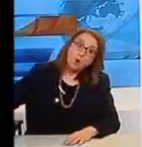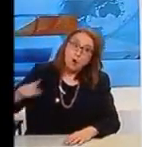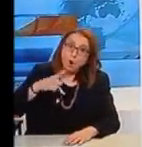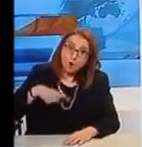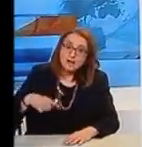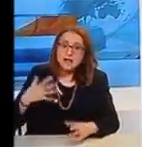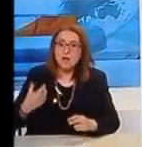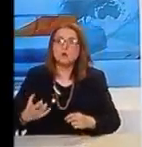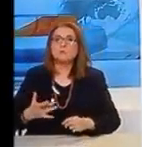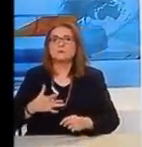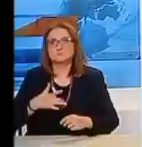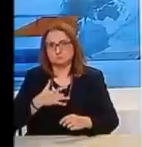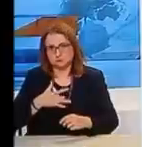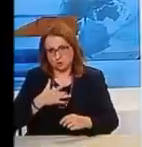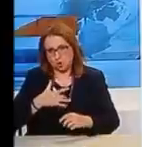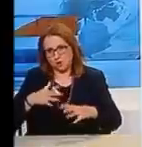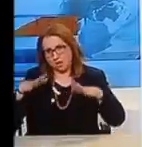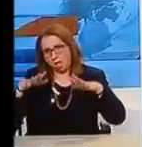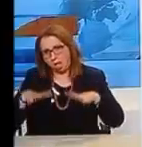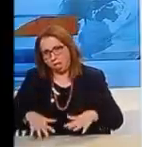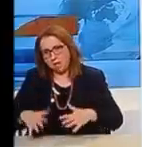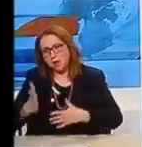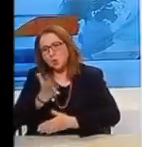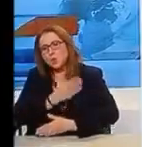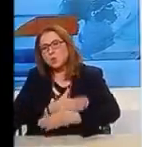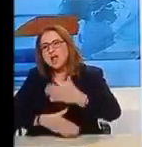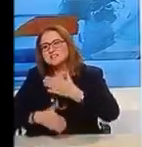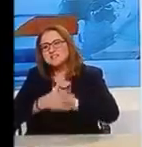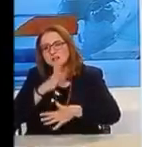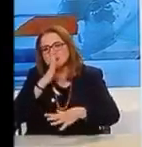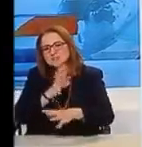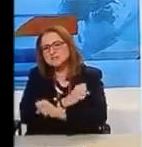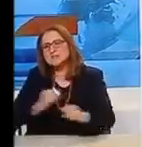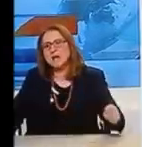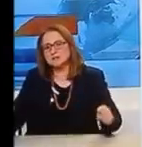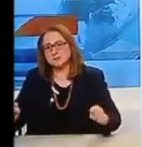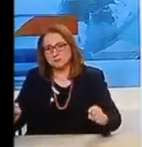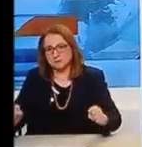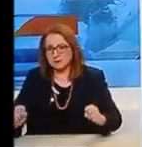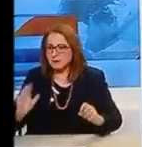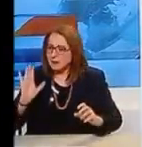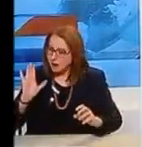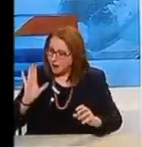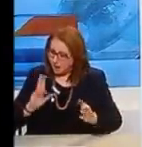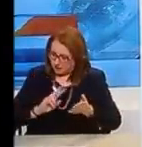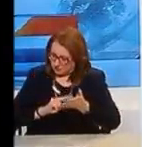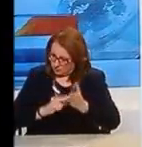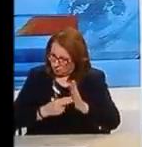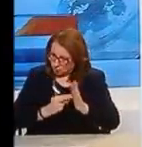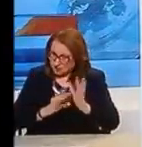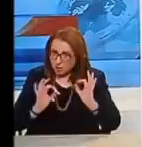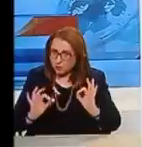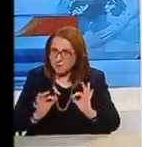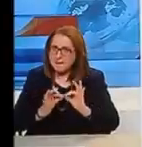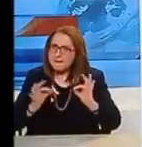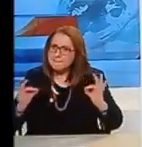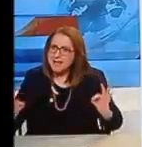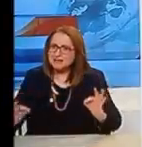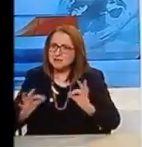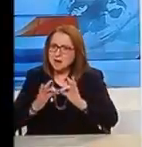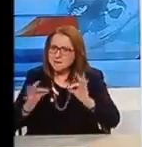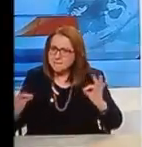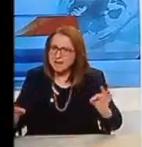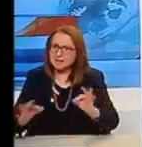αλλά και ψυχολογικής κόπωσης. Εγχείρημα σύνθετο, γιατί οι κανόνες είναι αρκετοί και επιβάλλεται προσοχή αλλά και συνέπεια στην τήρησή